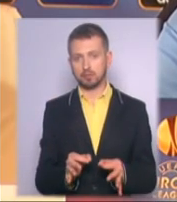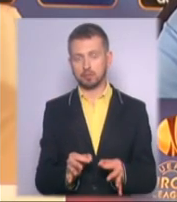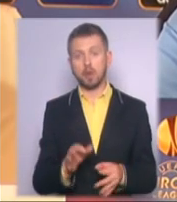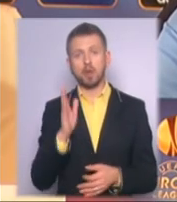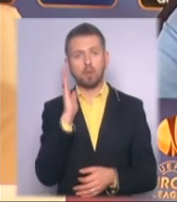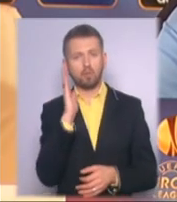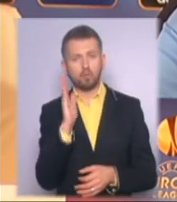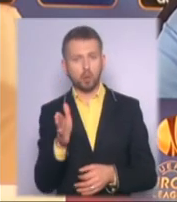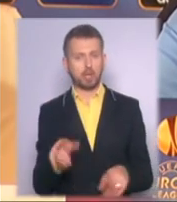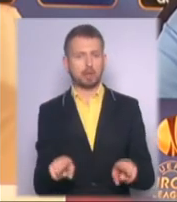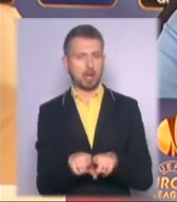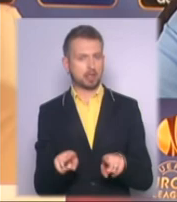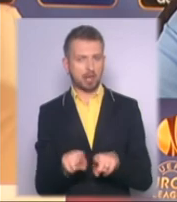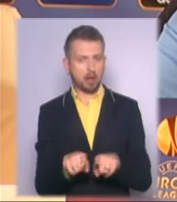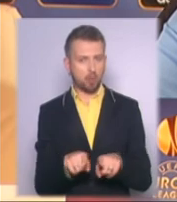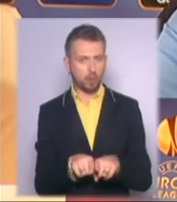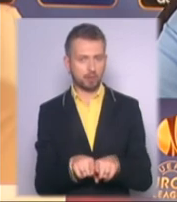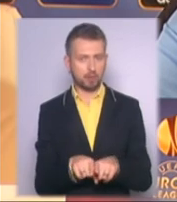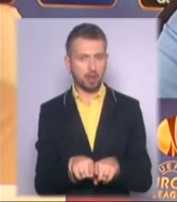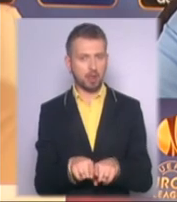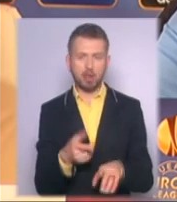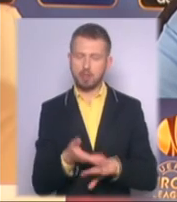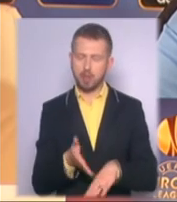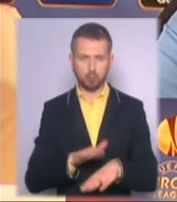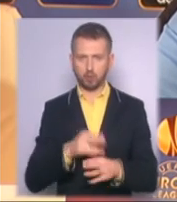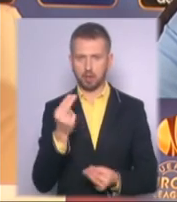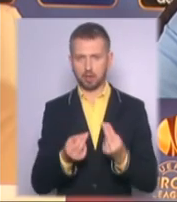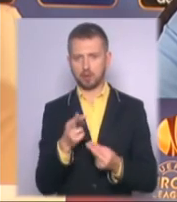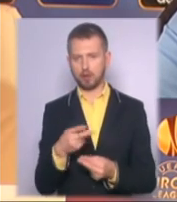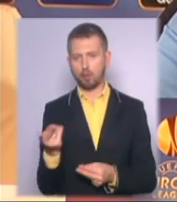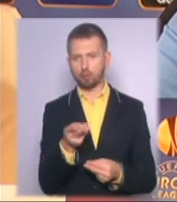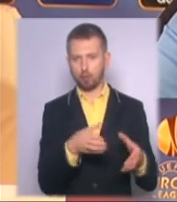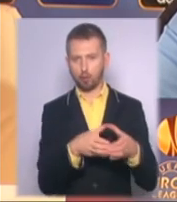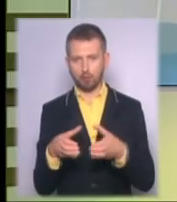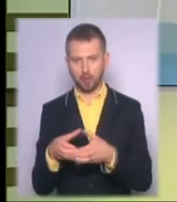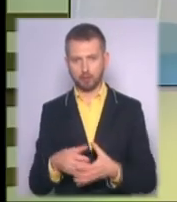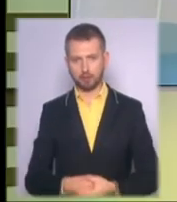буде так само непроста гра для обох команд.